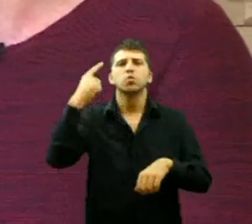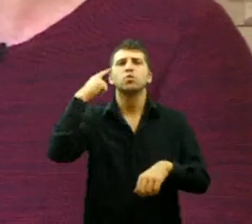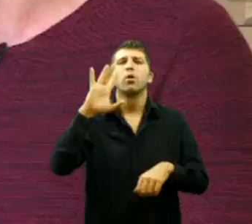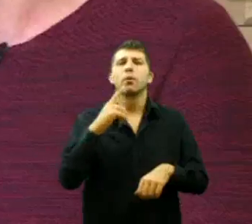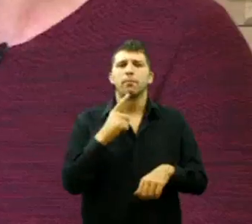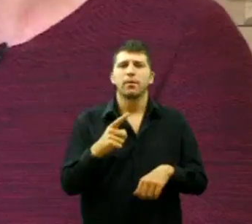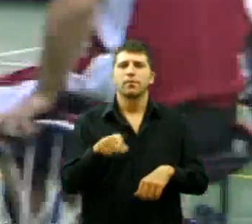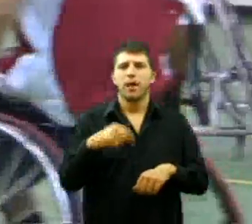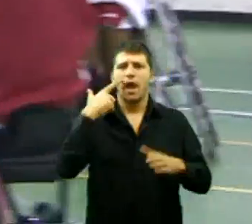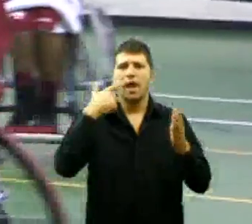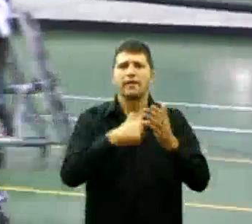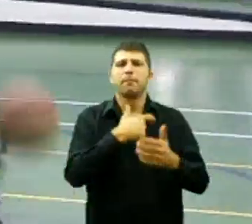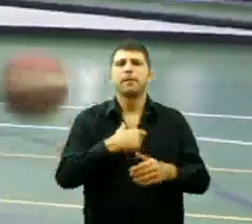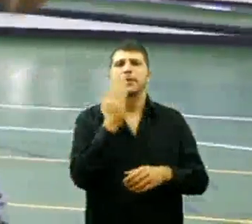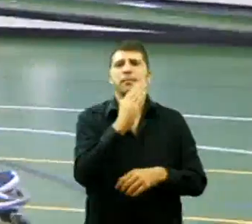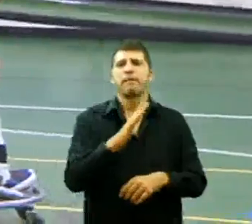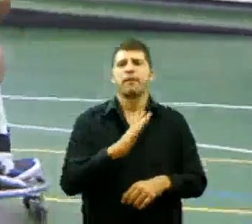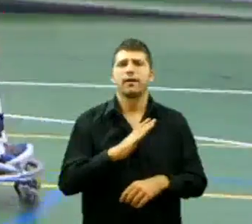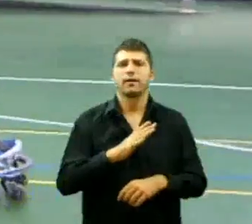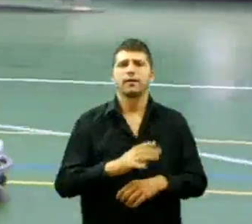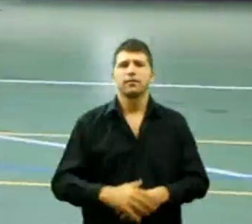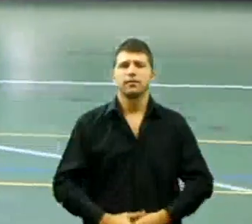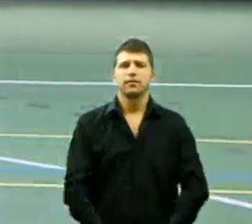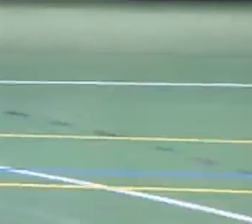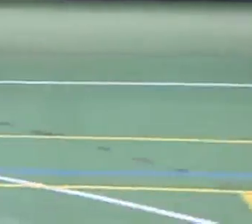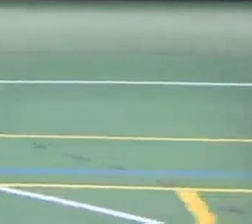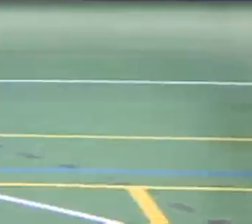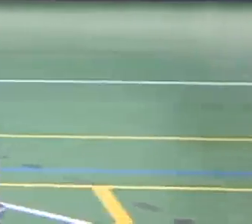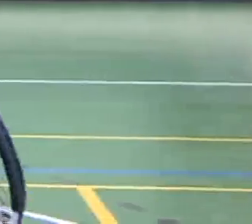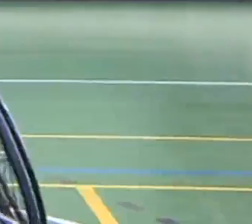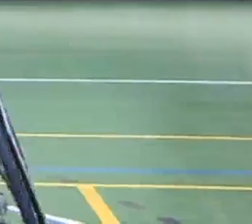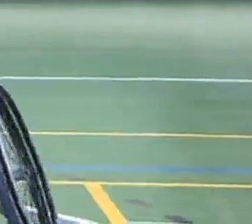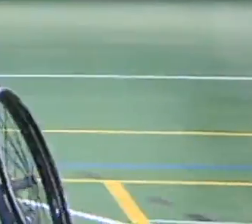milli takıma gitmektir. Metin'in antrenman görüntüleri.